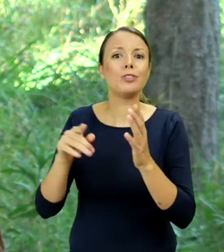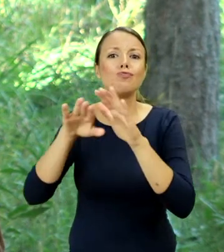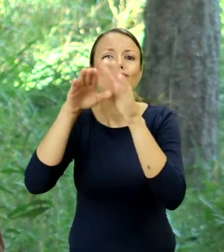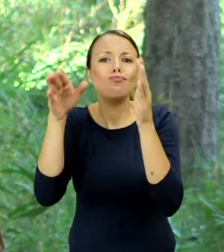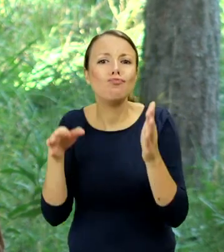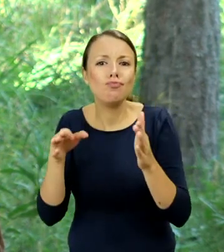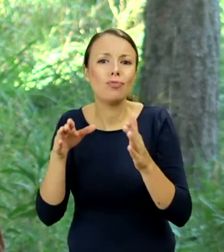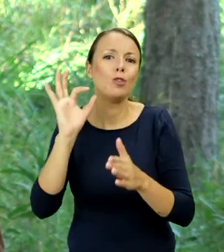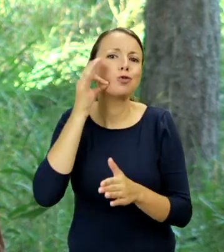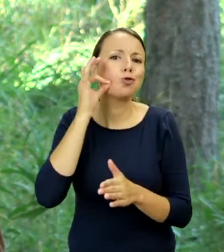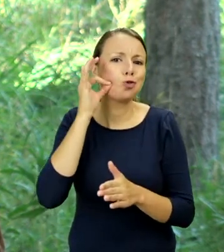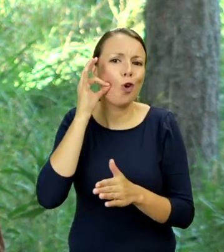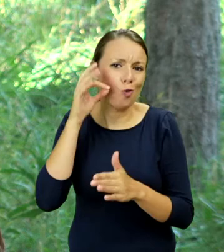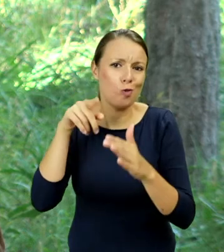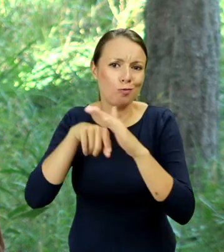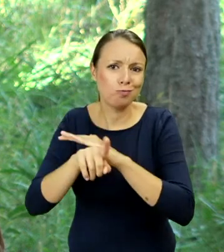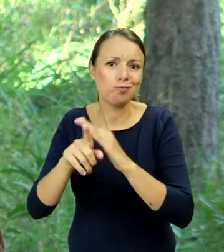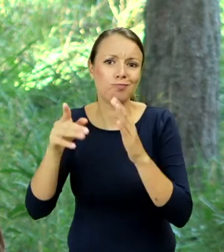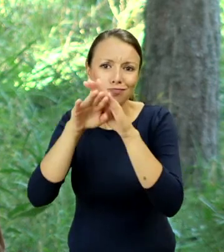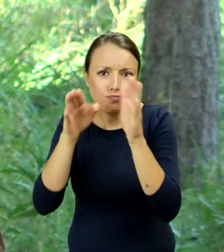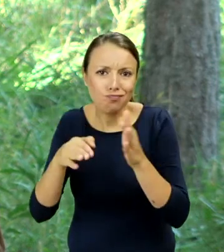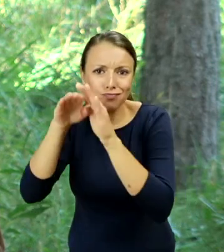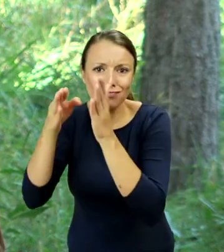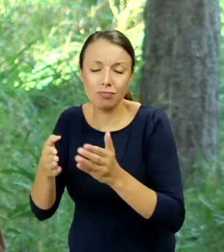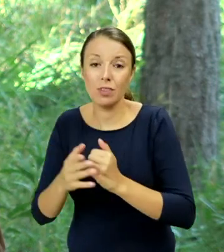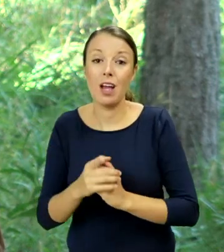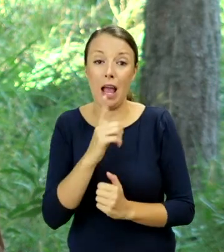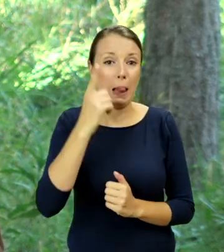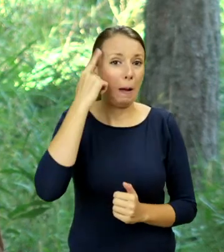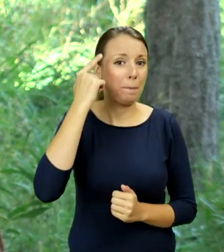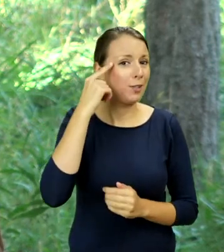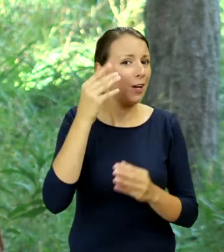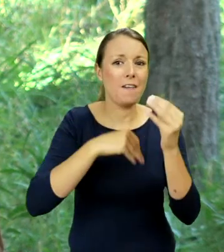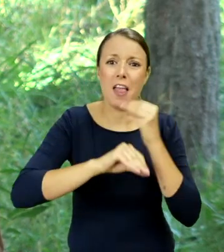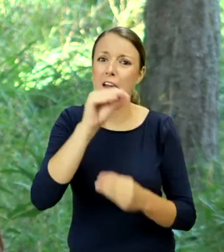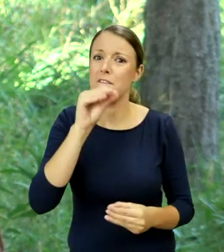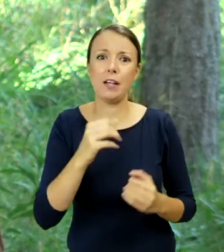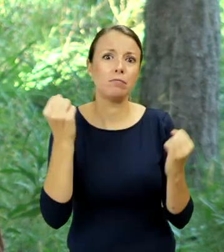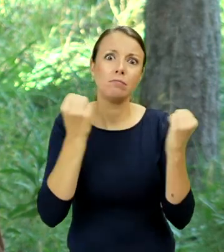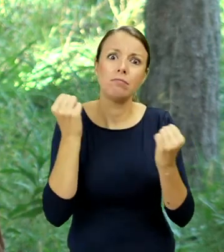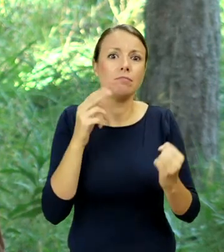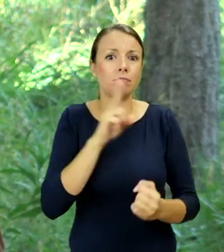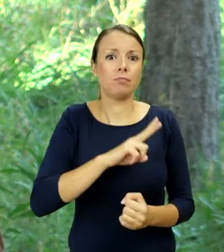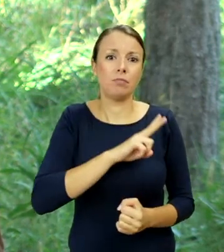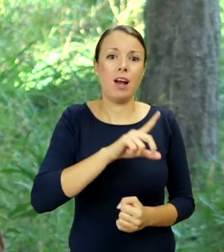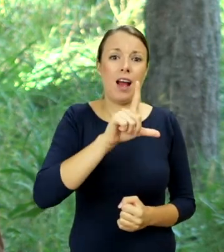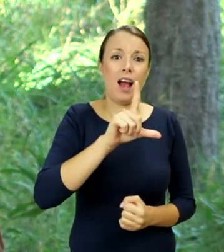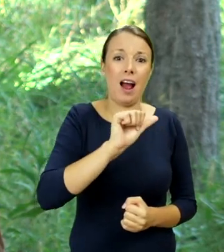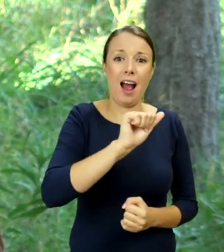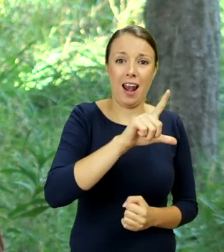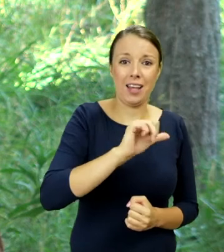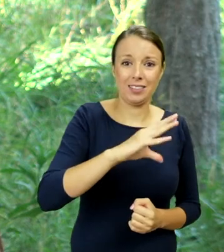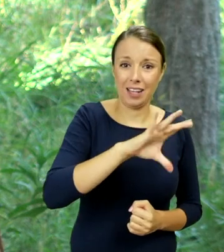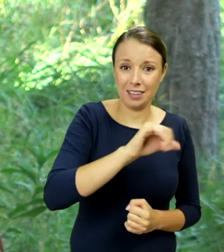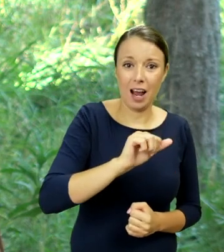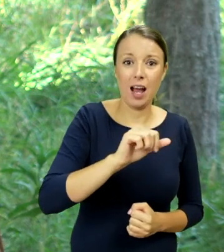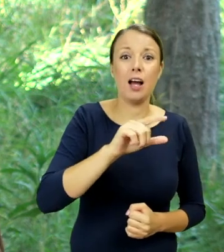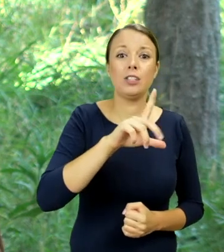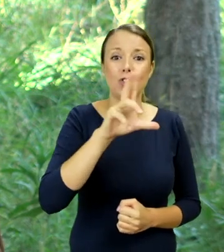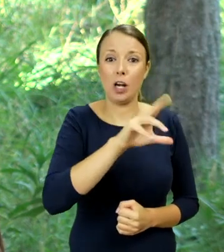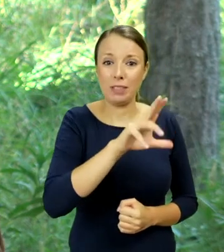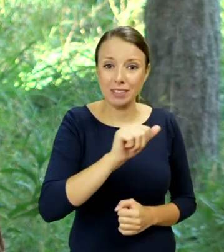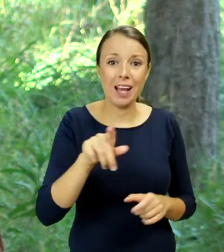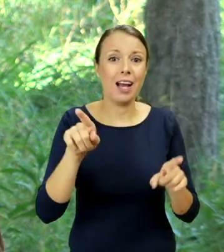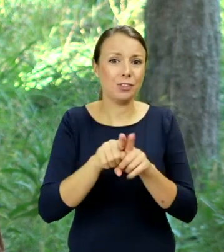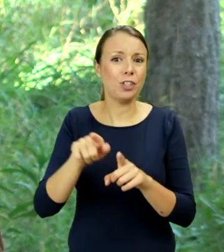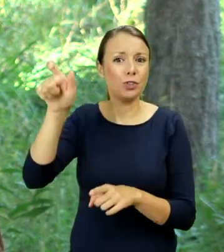najbardziej urzekło Aleksandrę Szczerbińską i na pewno też Józefa Piłsudskiego, bo bez wątpienia przecież konsultowała z